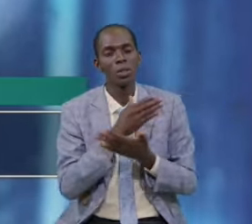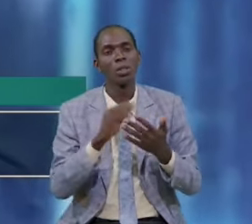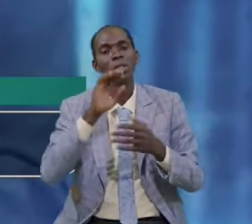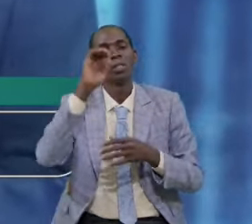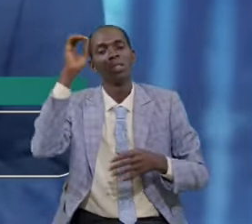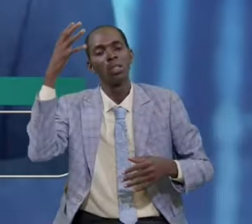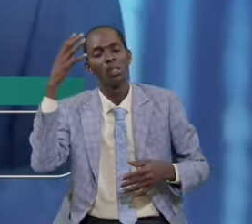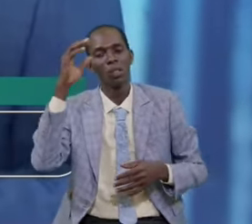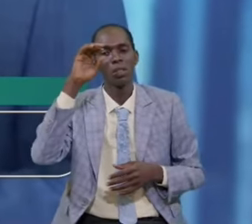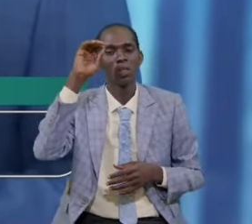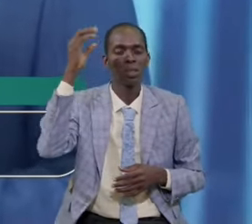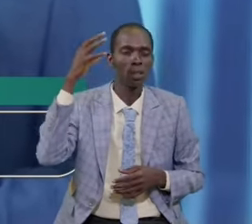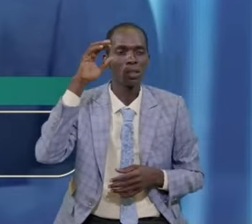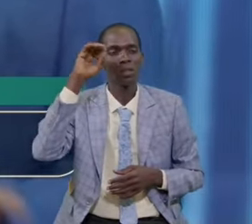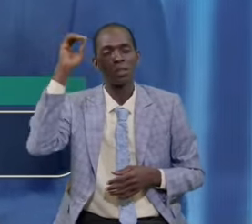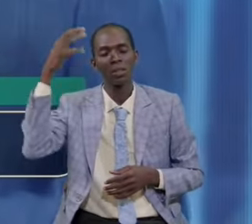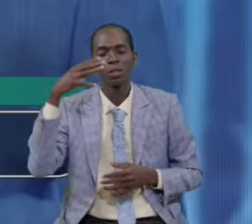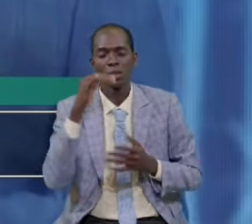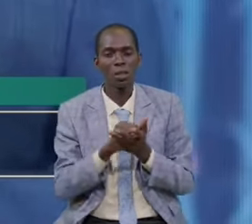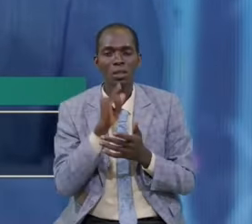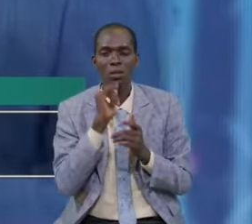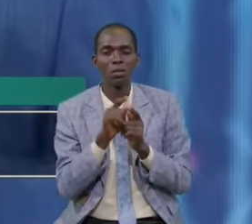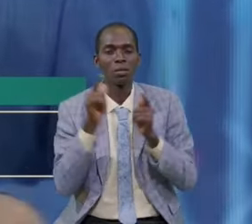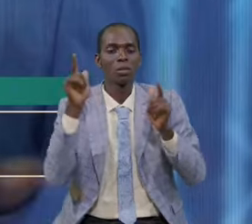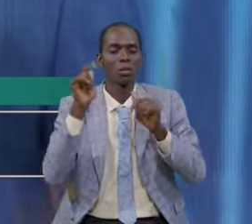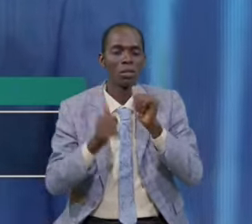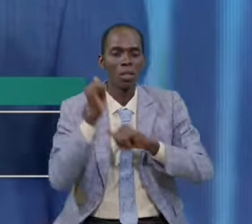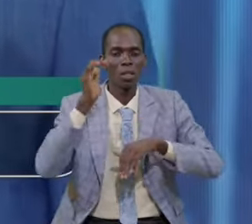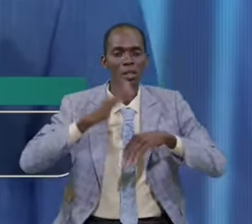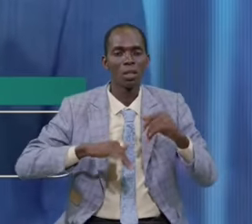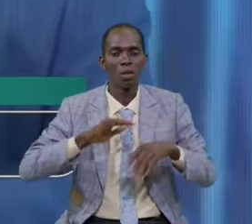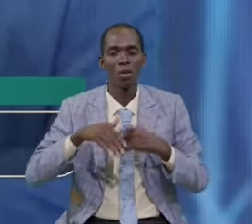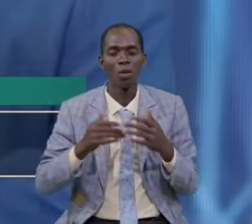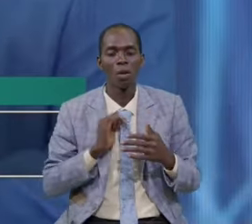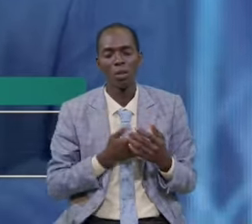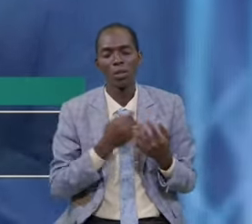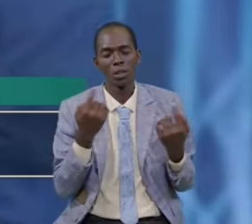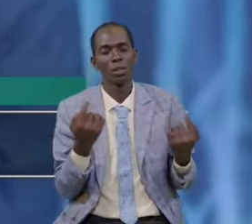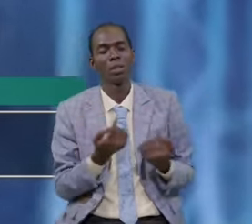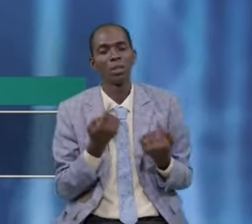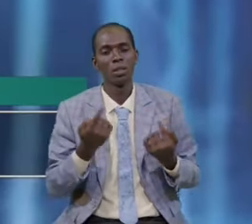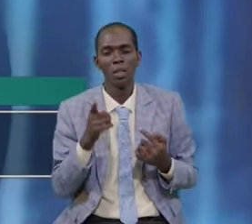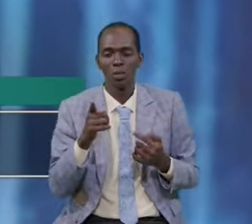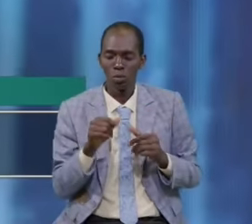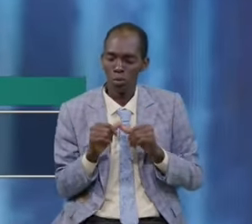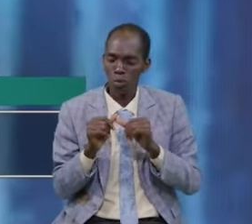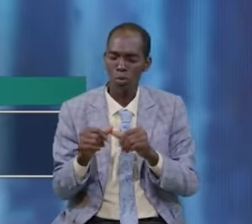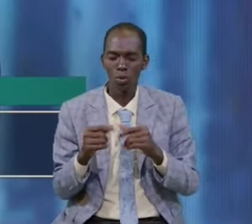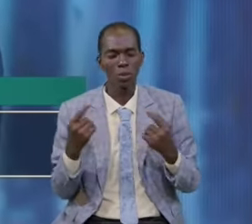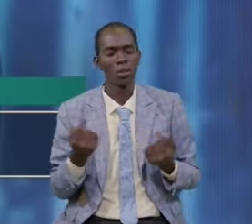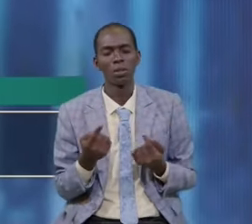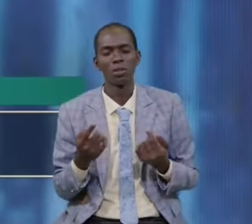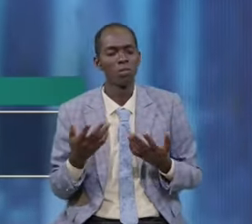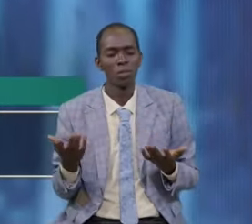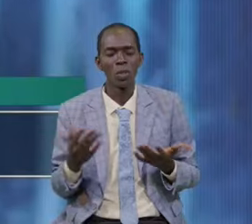que tous nos péchés. Et ils continuent à pécher. Ils ne comprennent pas. Quand la grâce vient dans notre vie, cette grâce va